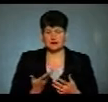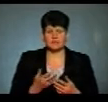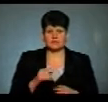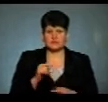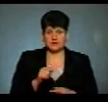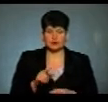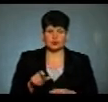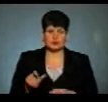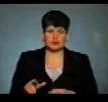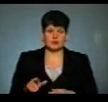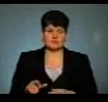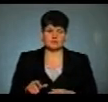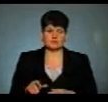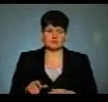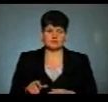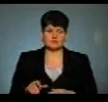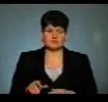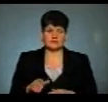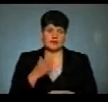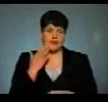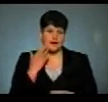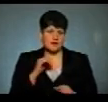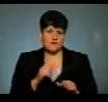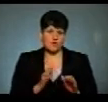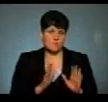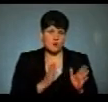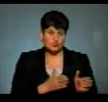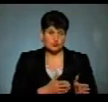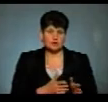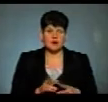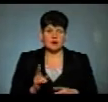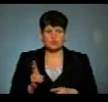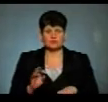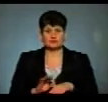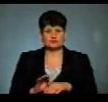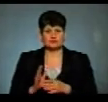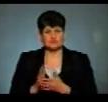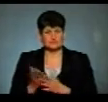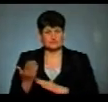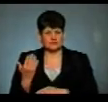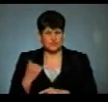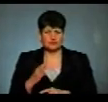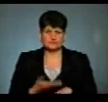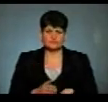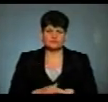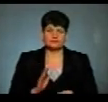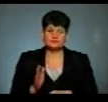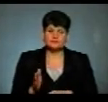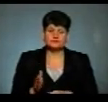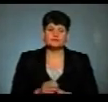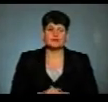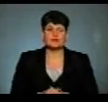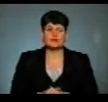людей з нормальним здоров'ям, в легкій формі, інколи навіть тяжко його відрізнити буде